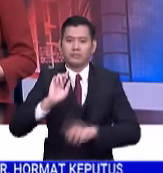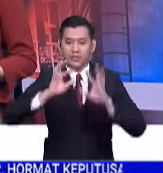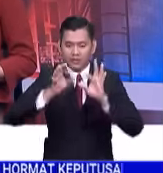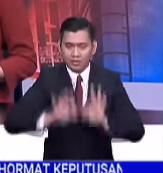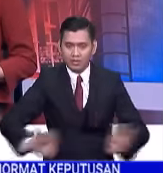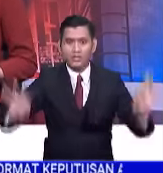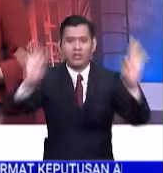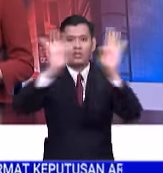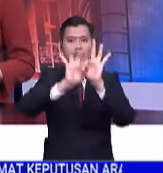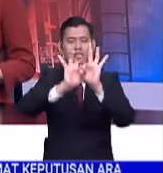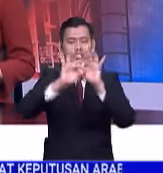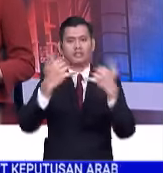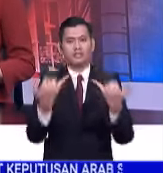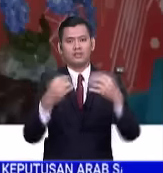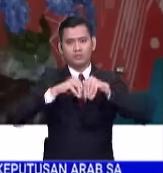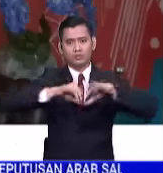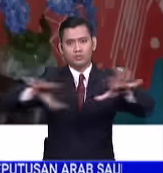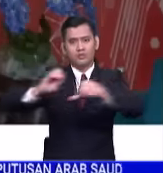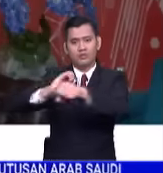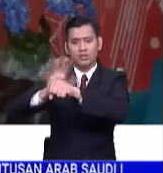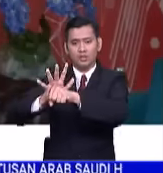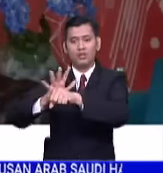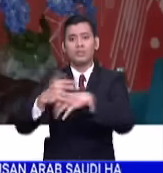ketika ini.